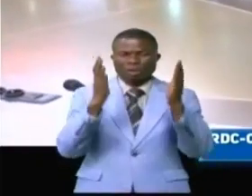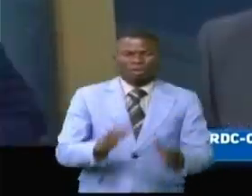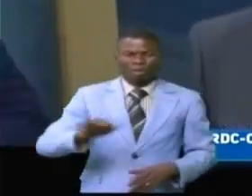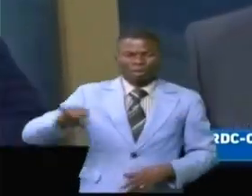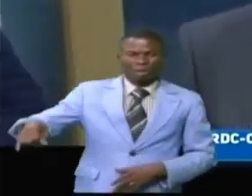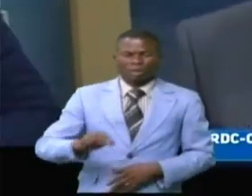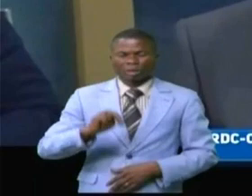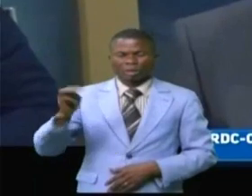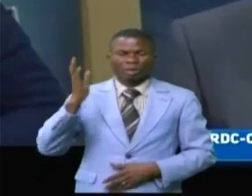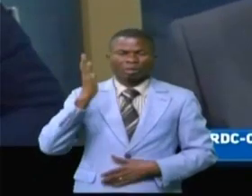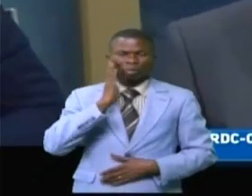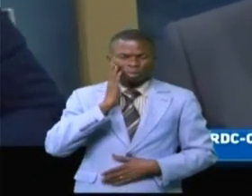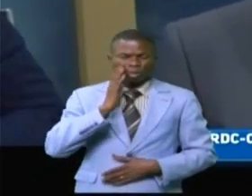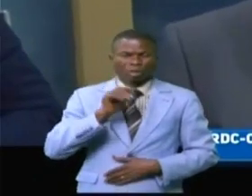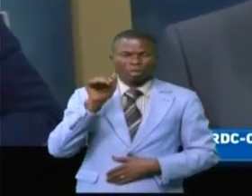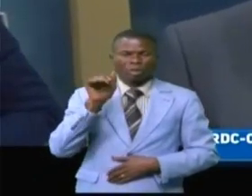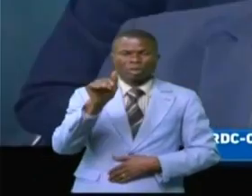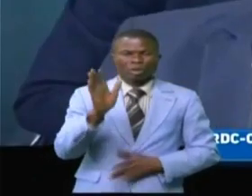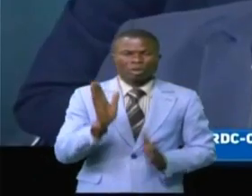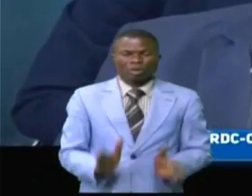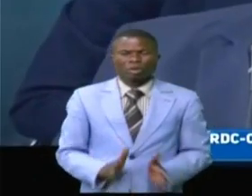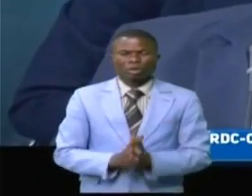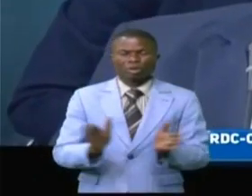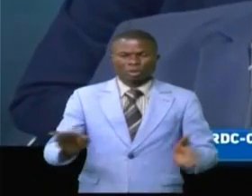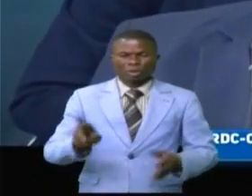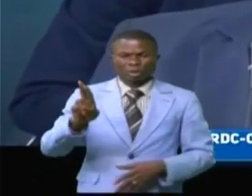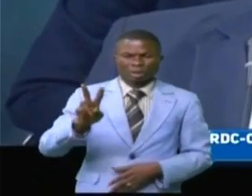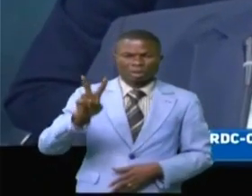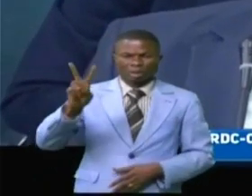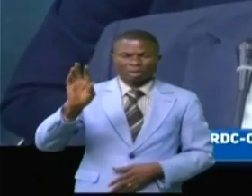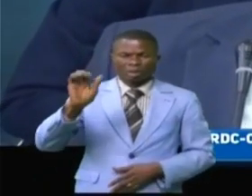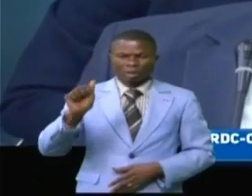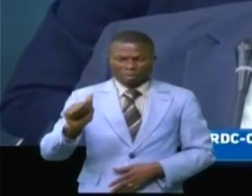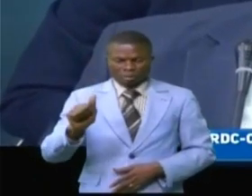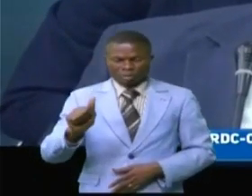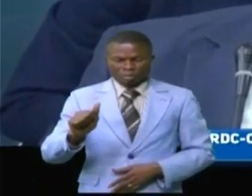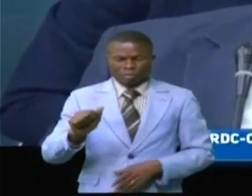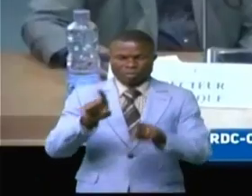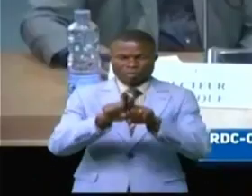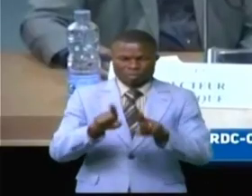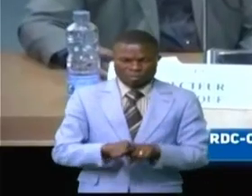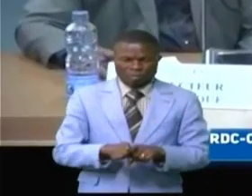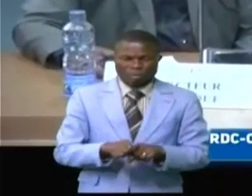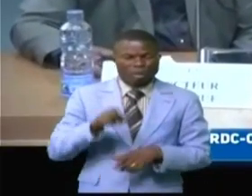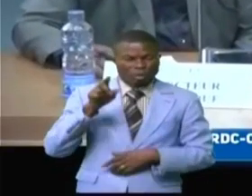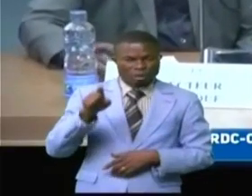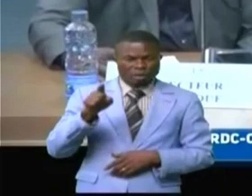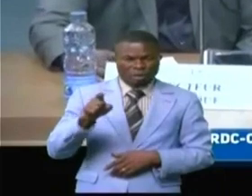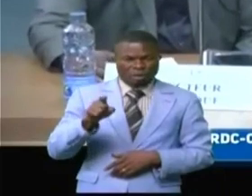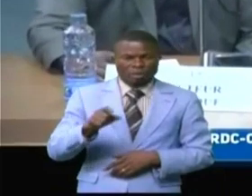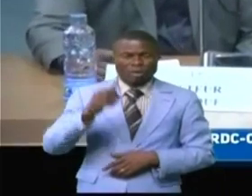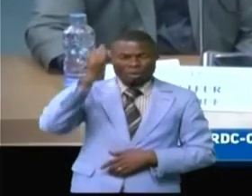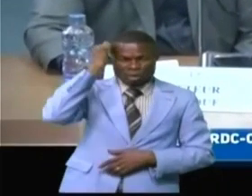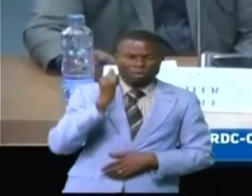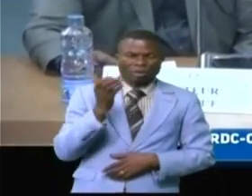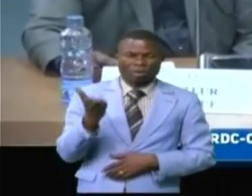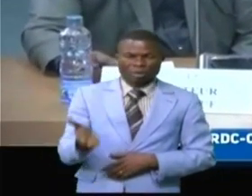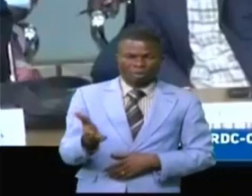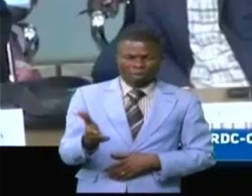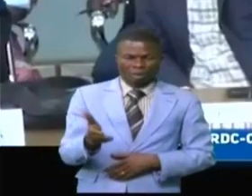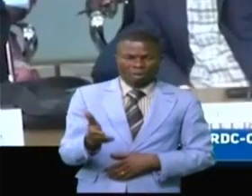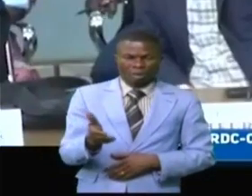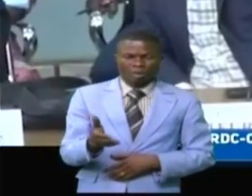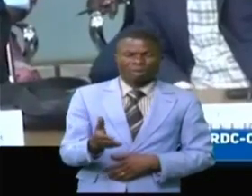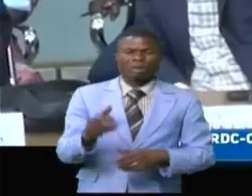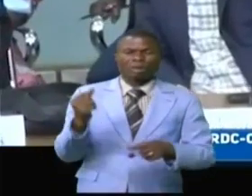Jean-Marie Abolia, le directeur général de la RVF, Daniel Loaboshi, celui de la marine marchande, les